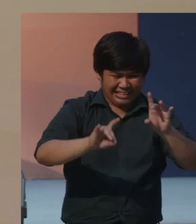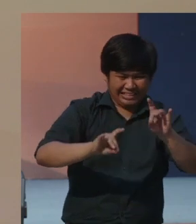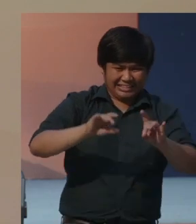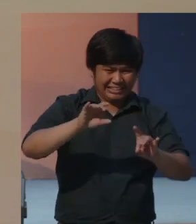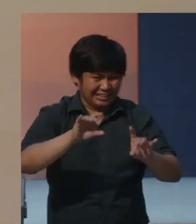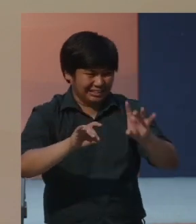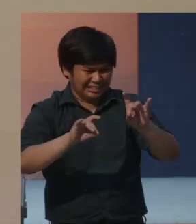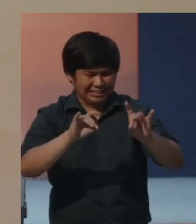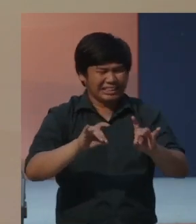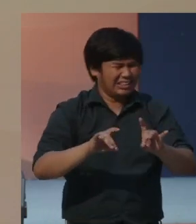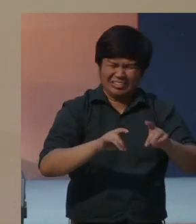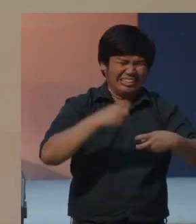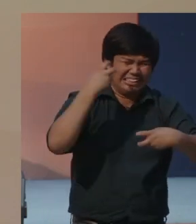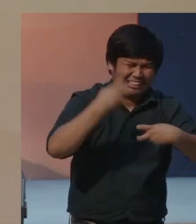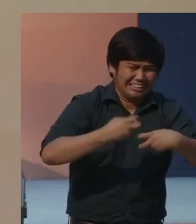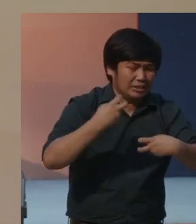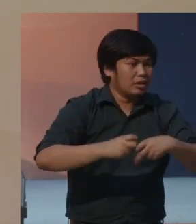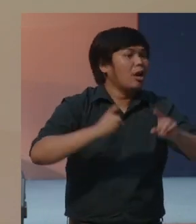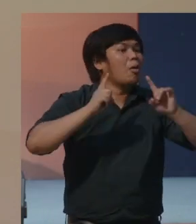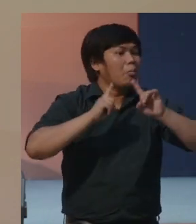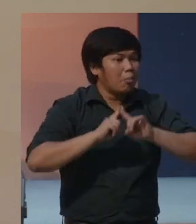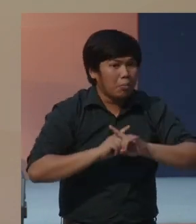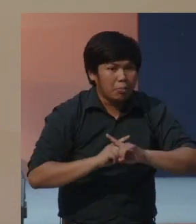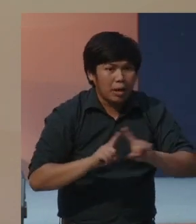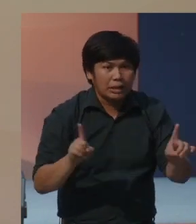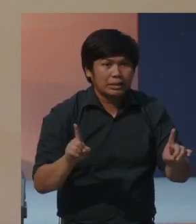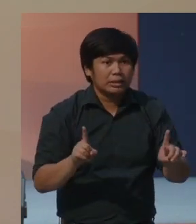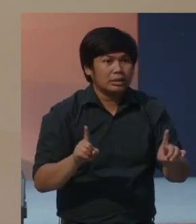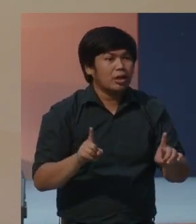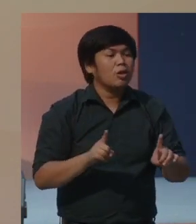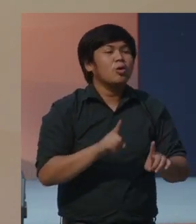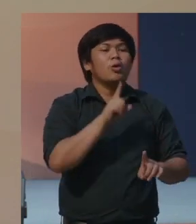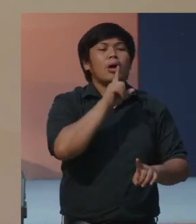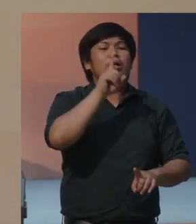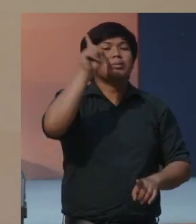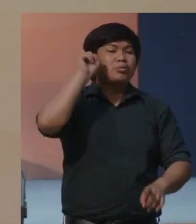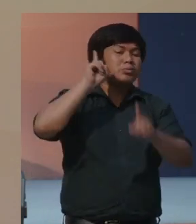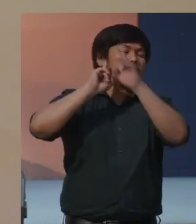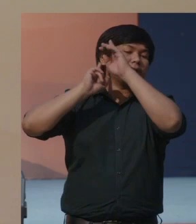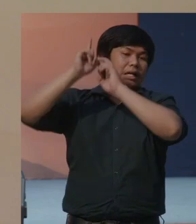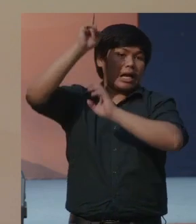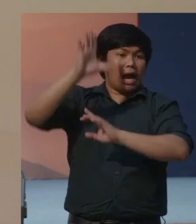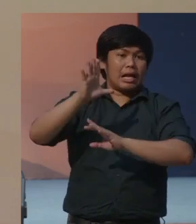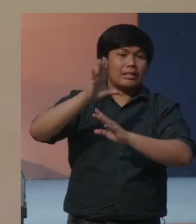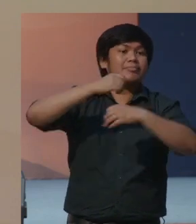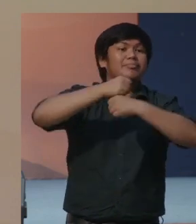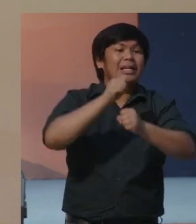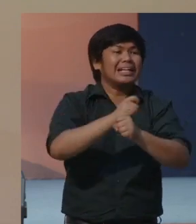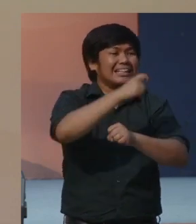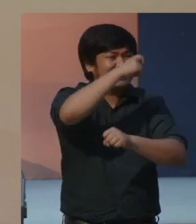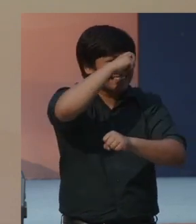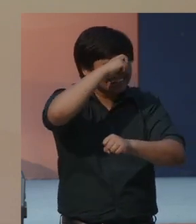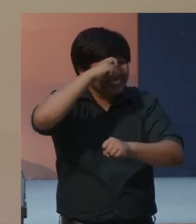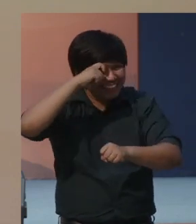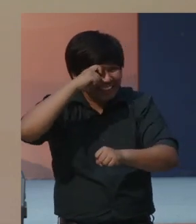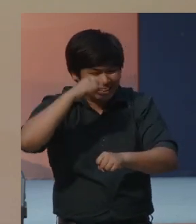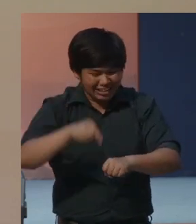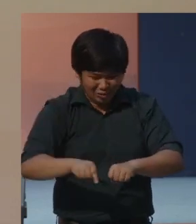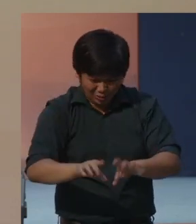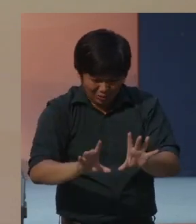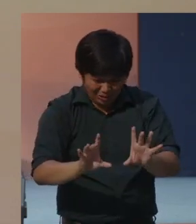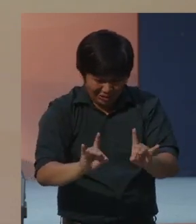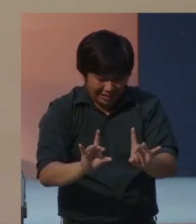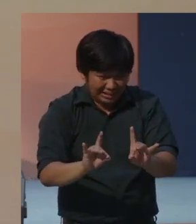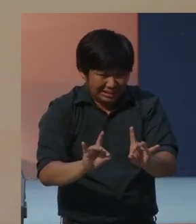bayan. Pero ito ay naging tuyo, sabi sa verse 17. Ang ilalim na dati